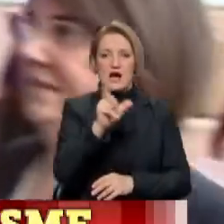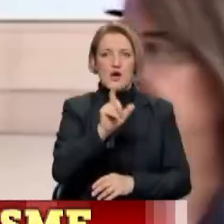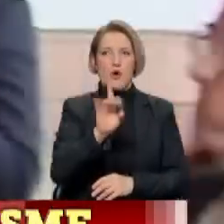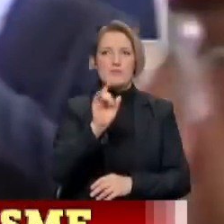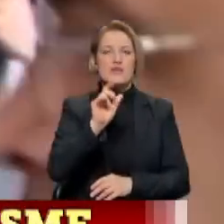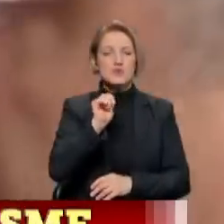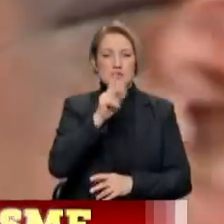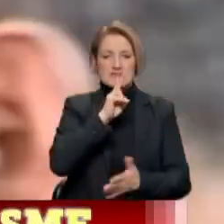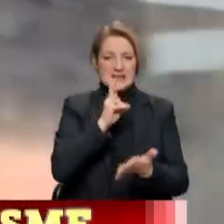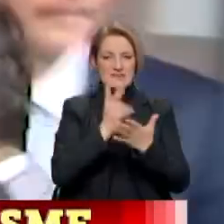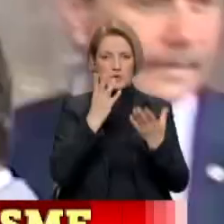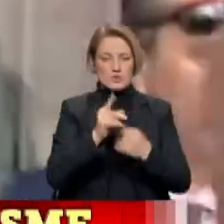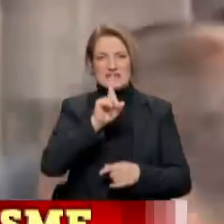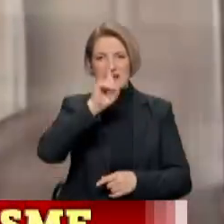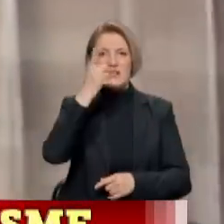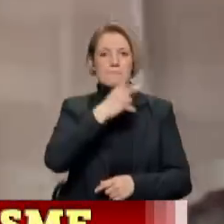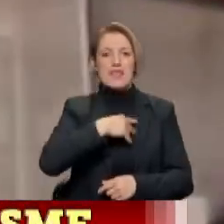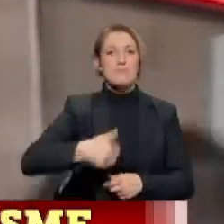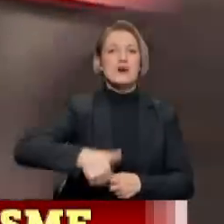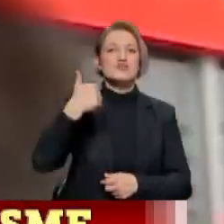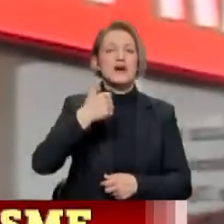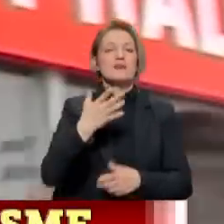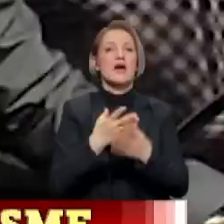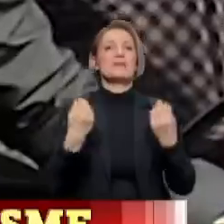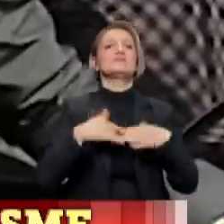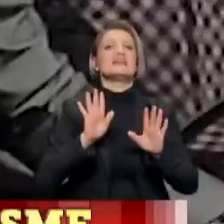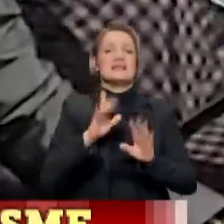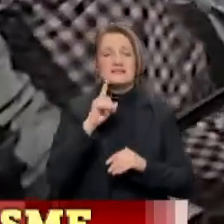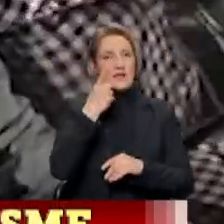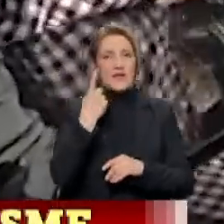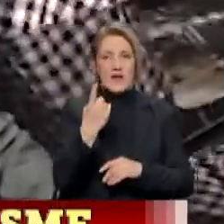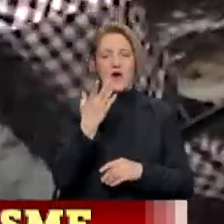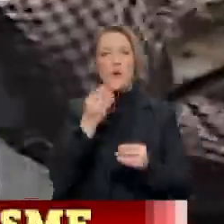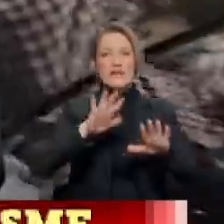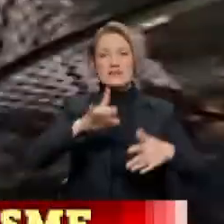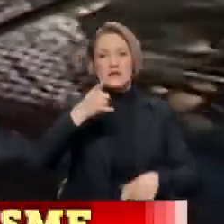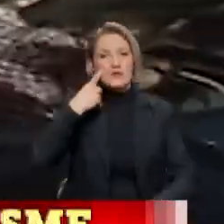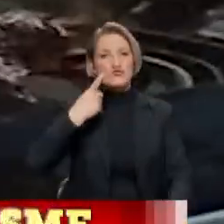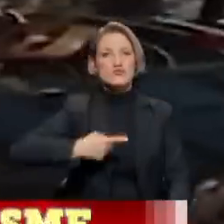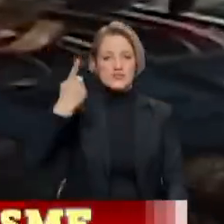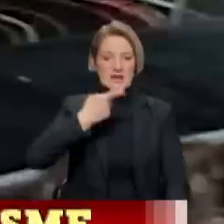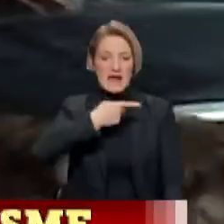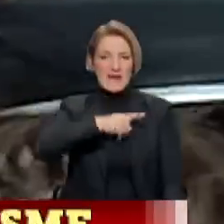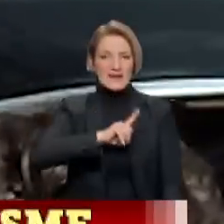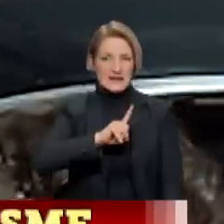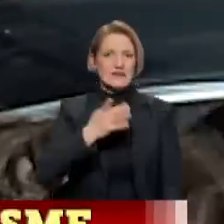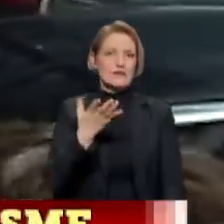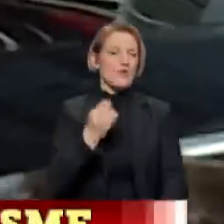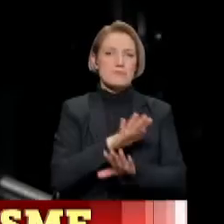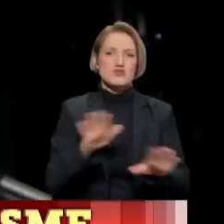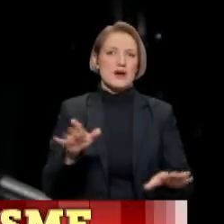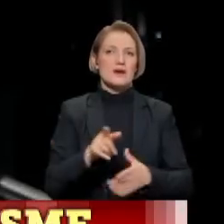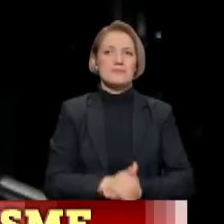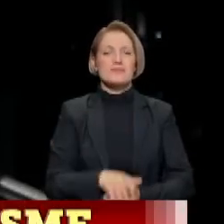gün kesinleşince sadece belediye başkanlığı düşmüş olmayacak İmamoğlu'nun. Olası bir cumhurbaşkanlığı adaylığı da söz konusu